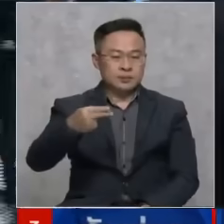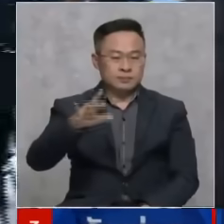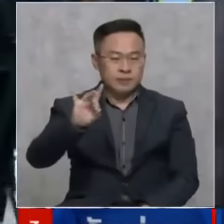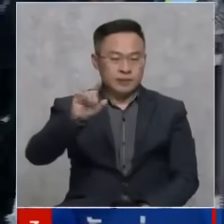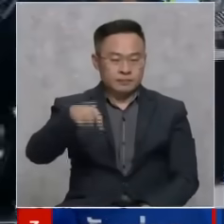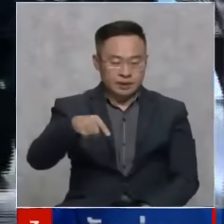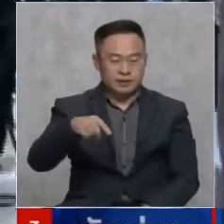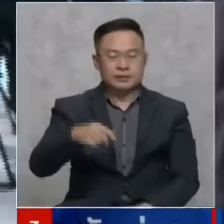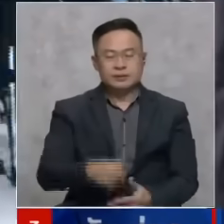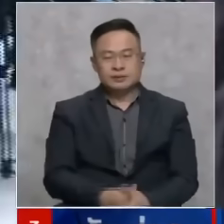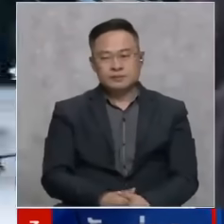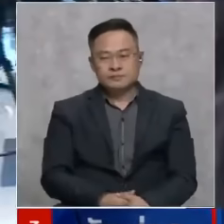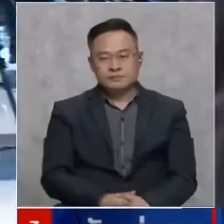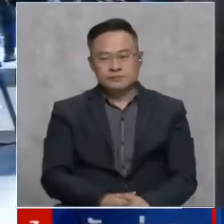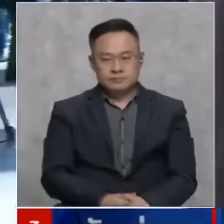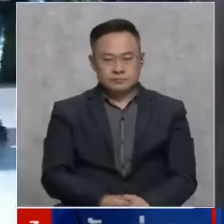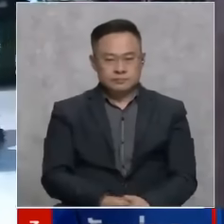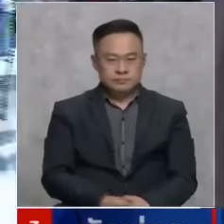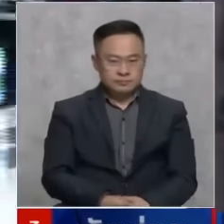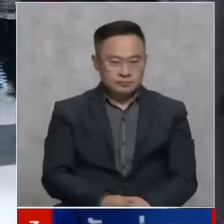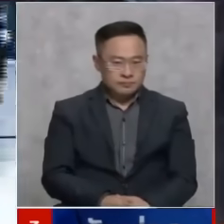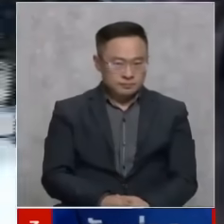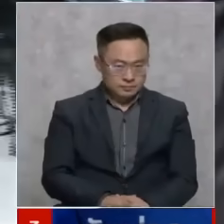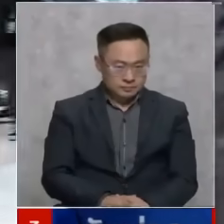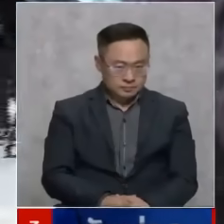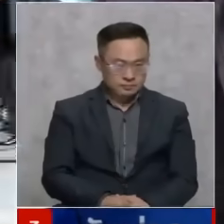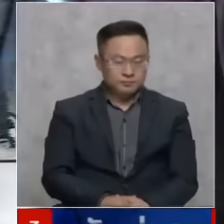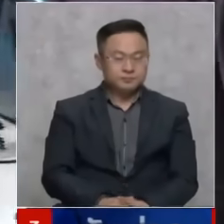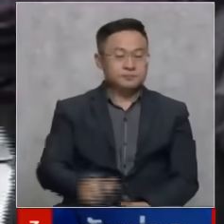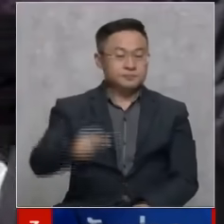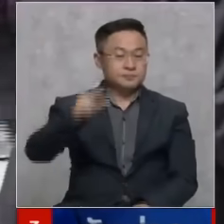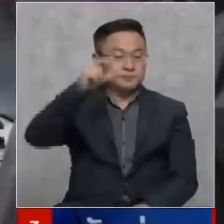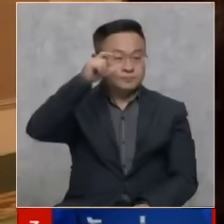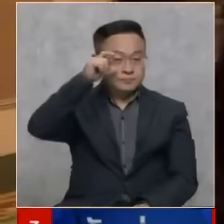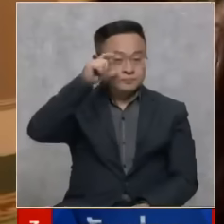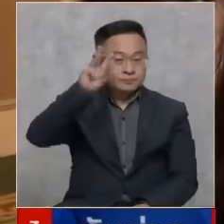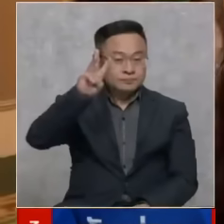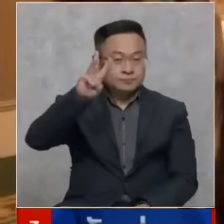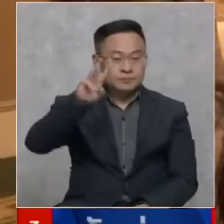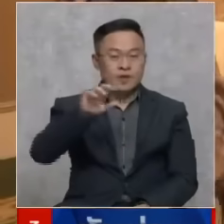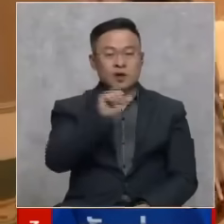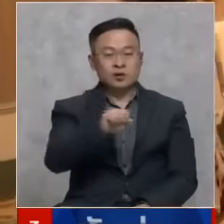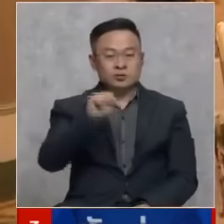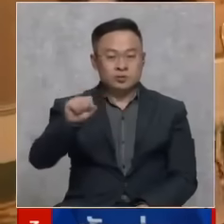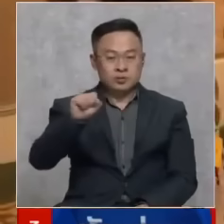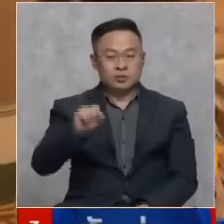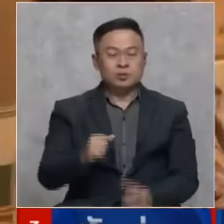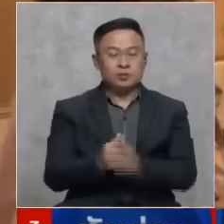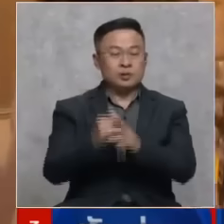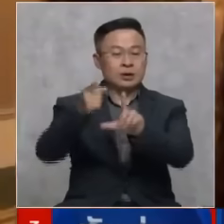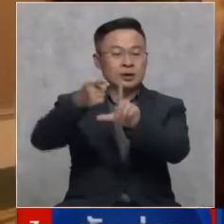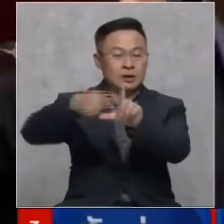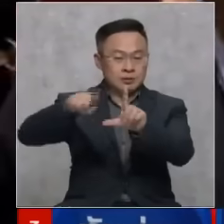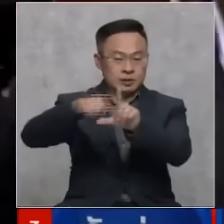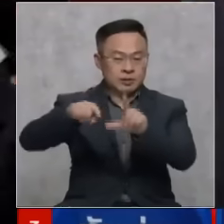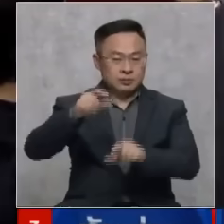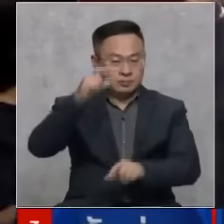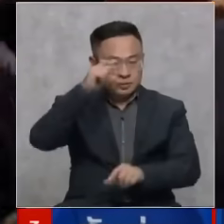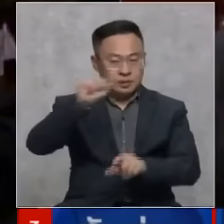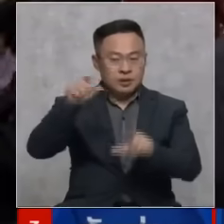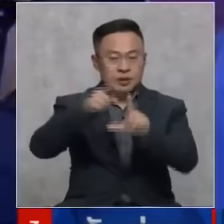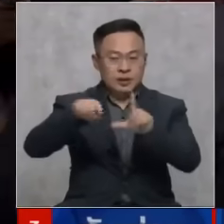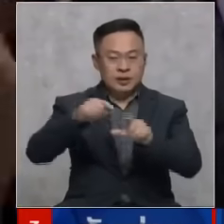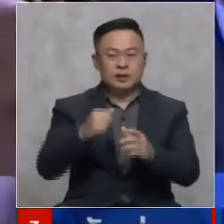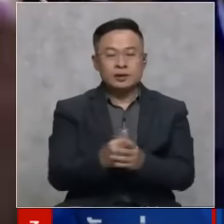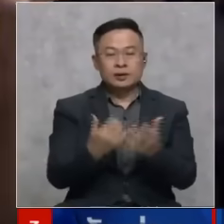2,078,165 บาทด้วยกันนะคะ ค่ะมาดูคุณวิโรจน์ลักษณอดีศรนะคะส.ส.บัญชีรายชื่อจากพรรคก้าวไกลก็แจ้งบัญชี